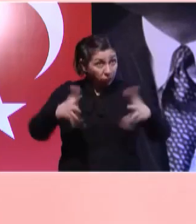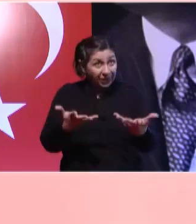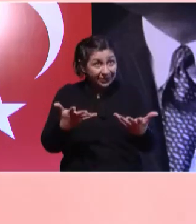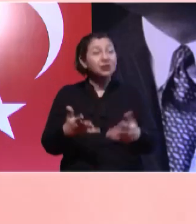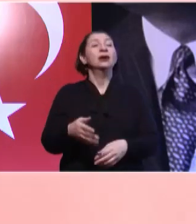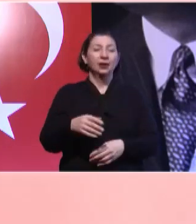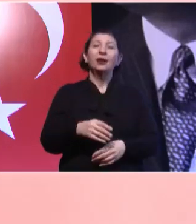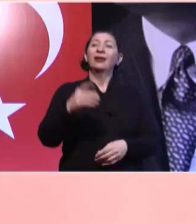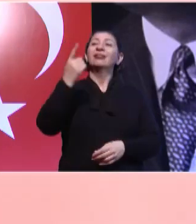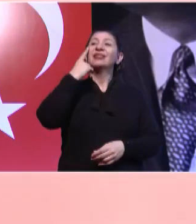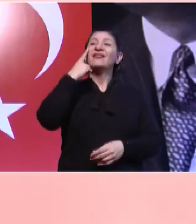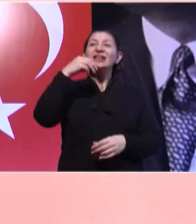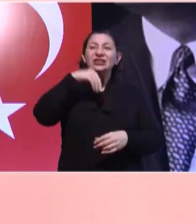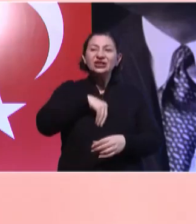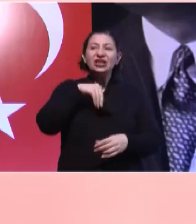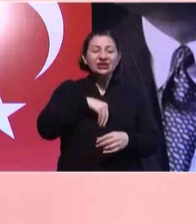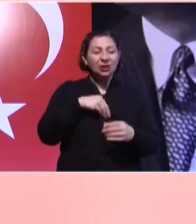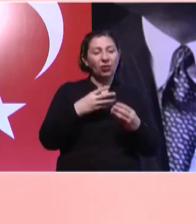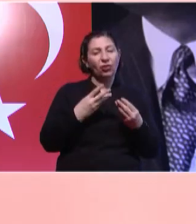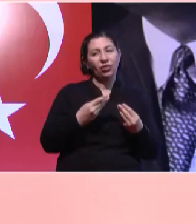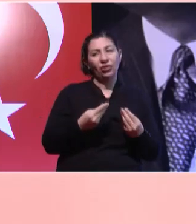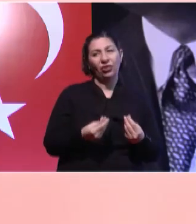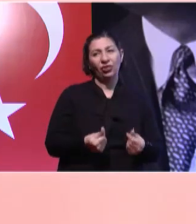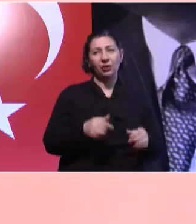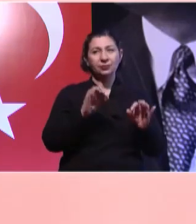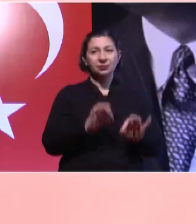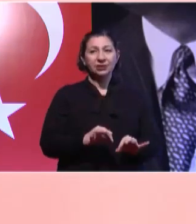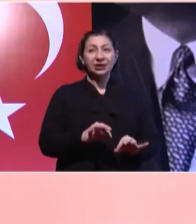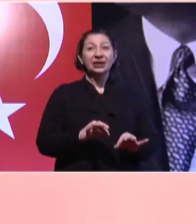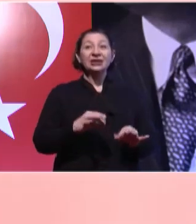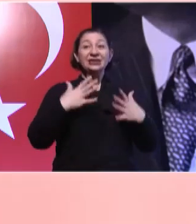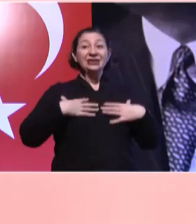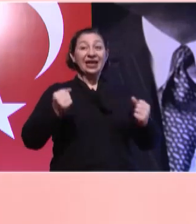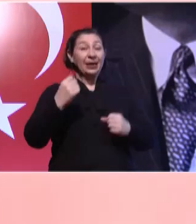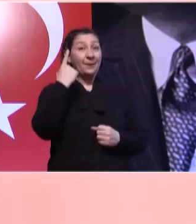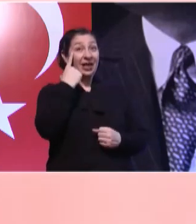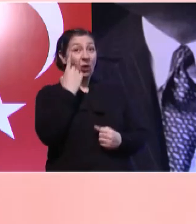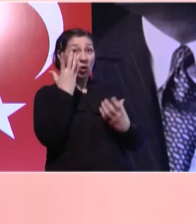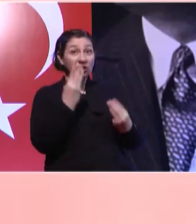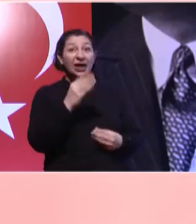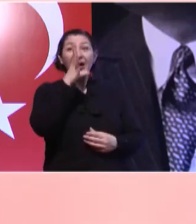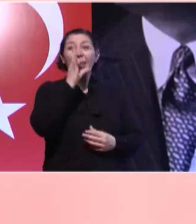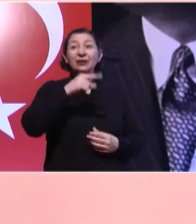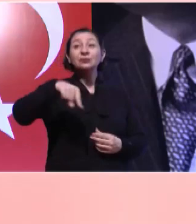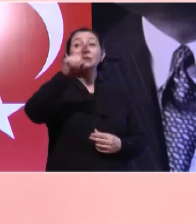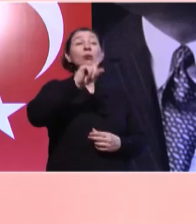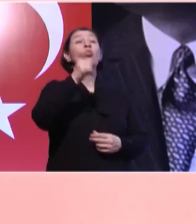devlet içten içe çürümeye başlar. Ve siyasi otoriteye sağlıklı bilgi götürecek kimseyi bulamazsınız.